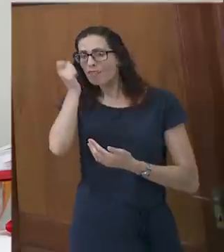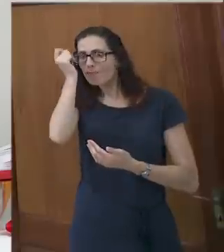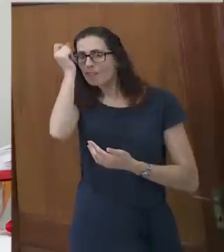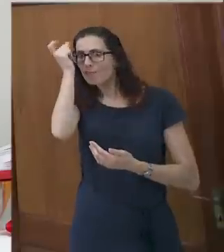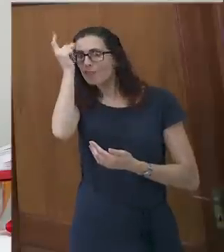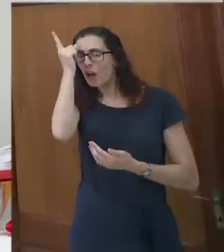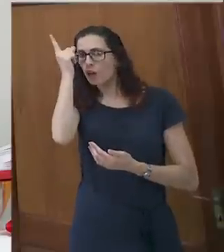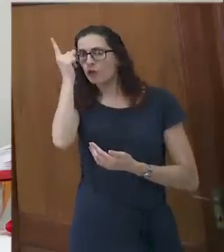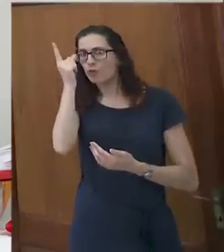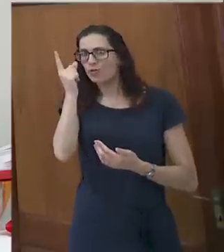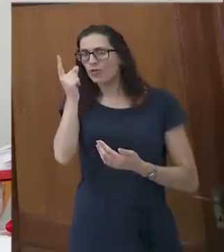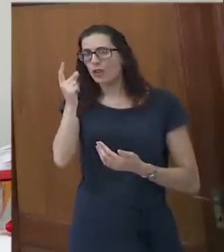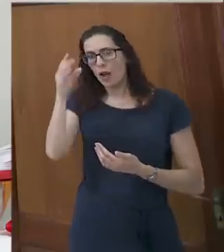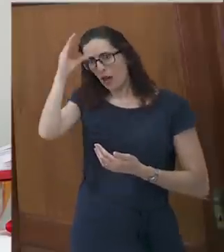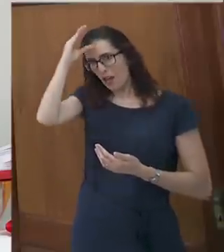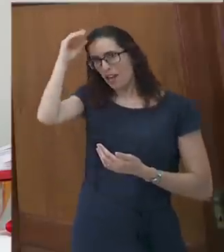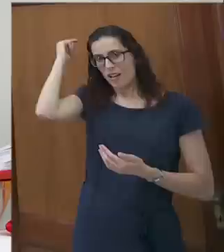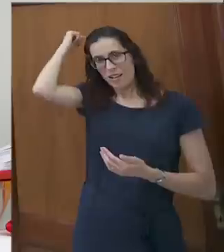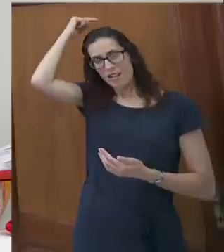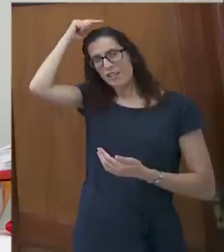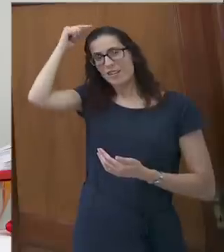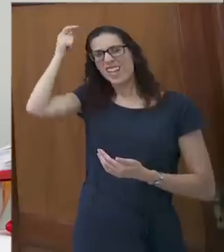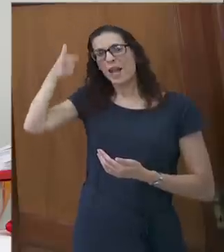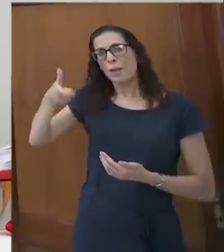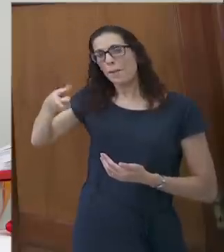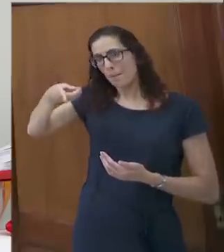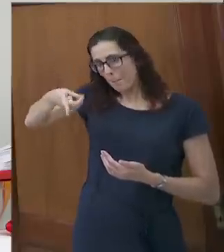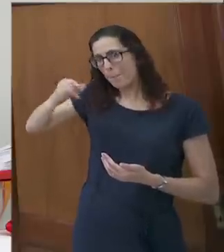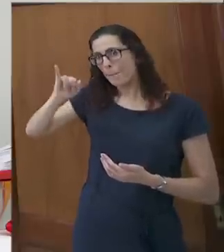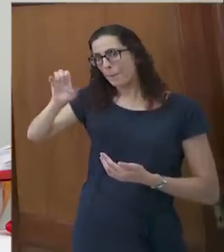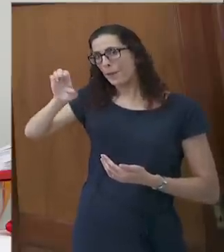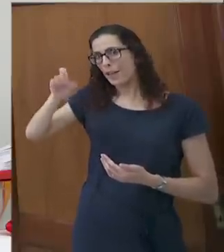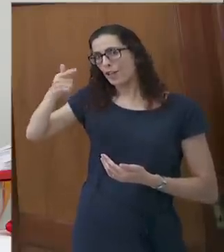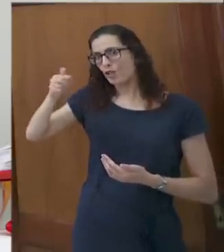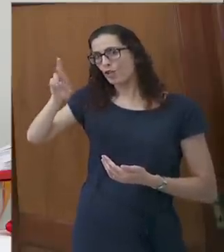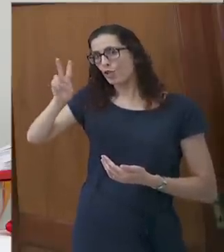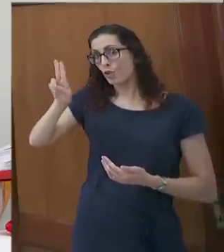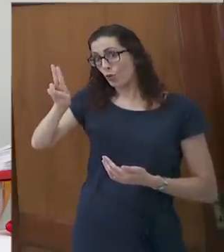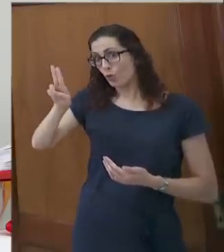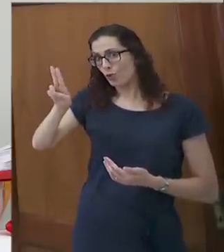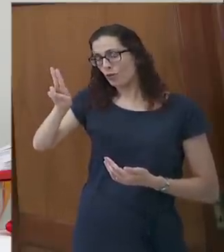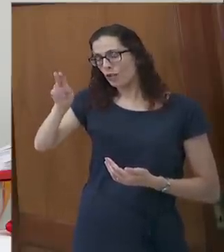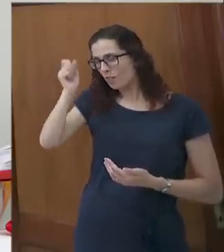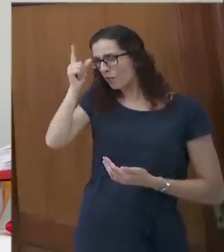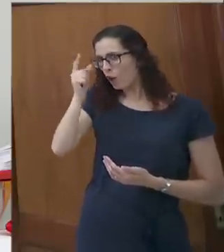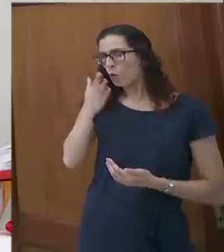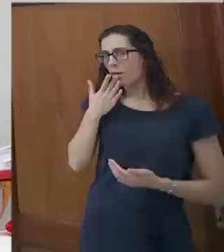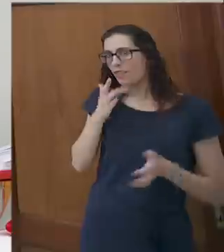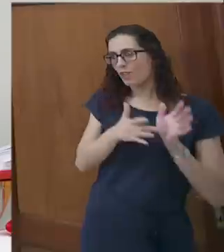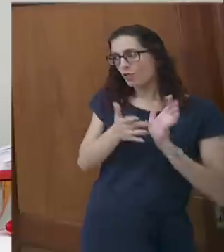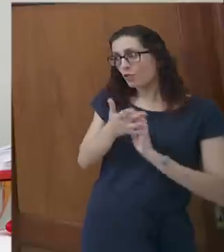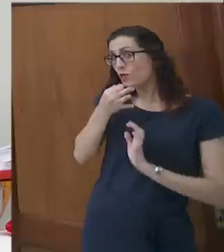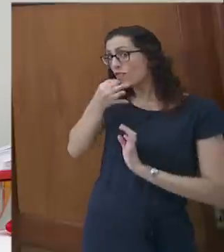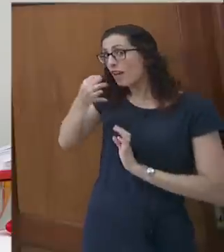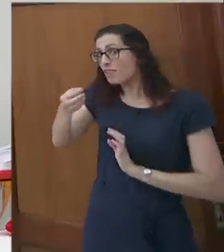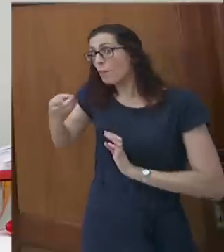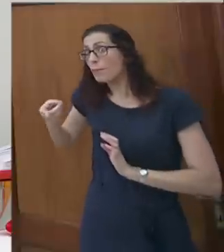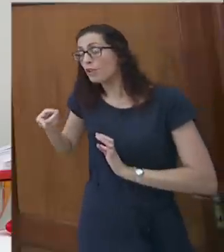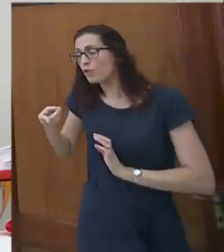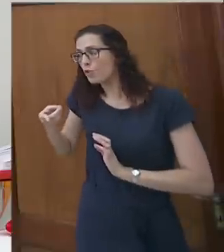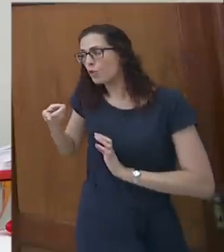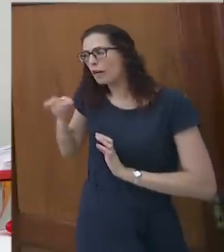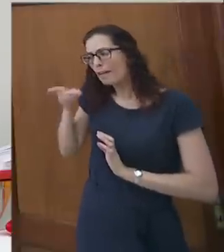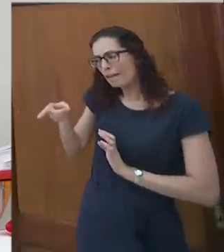l-Pietru tliet darbiet saqsieh tħobni inti u Pietru wieġbu inti taf li nħobbok, Ġesu qallu